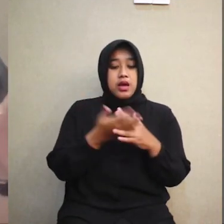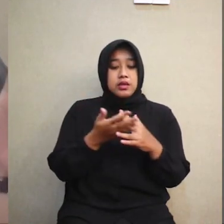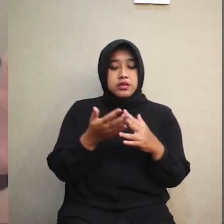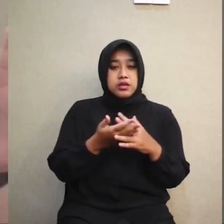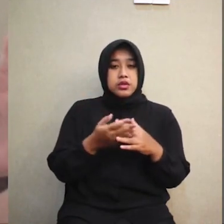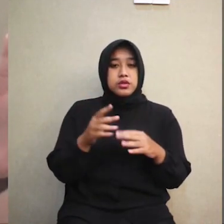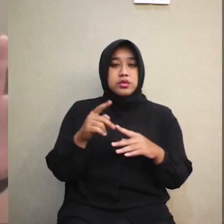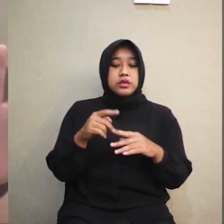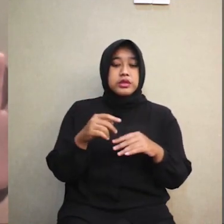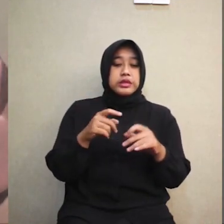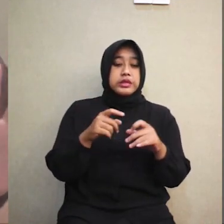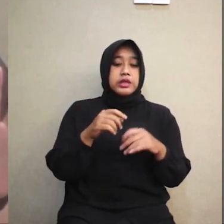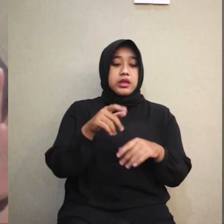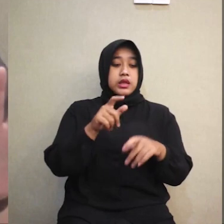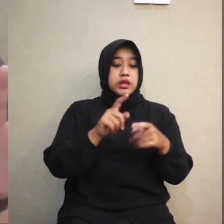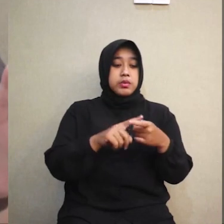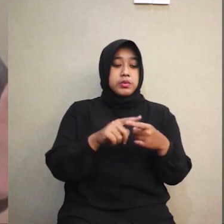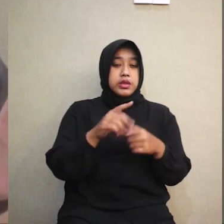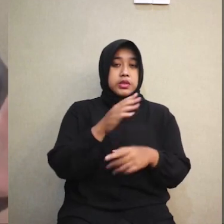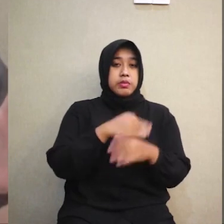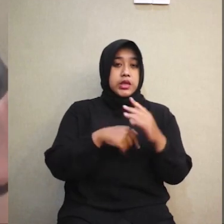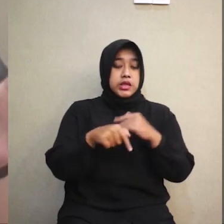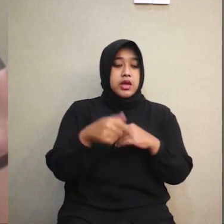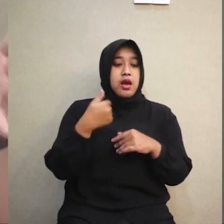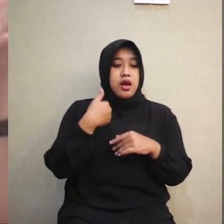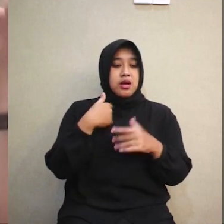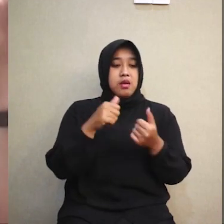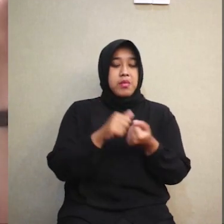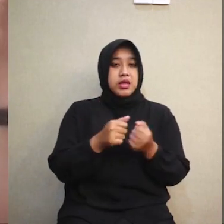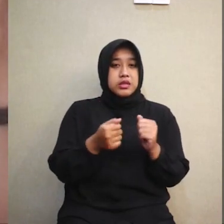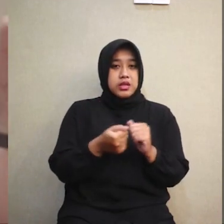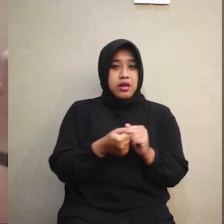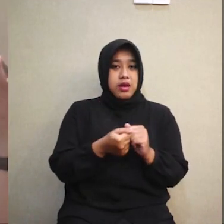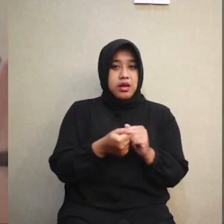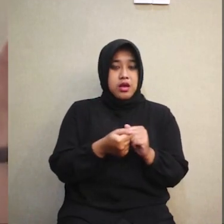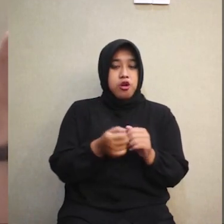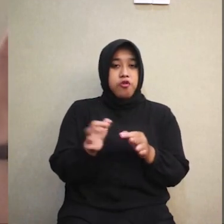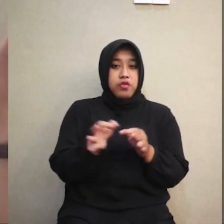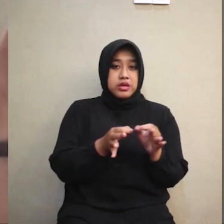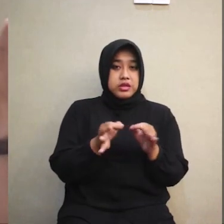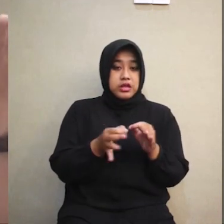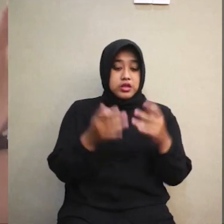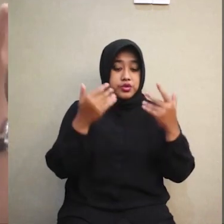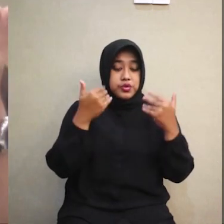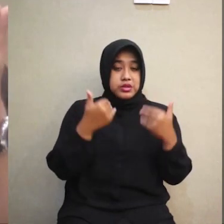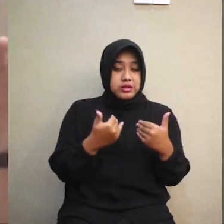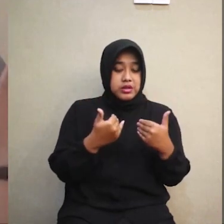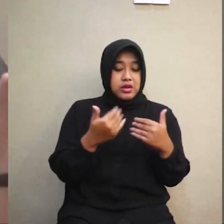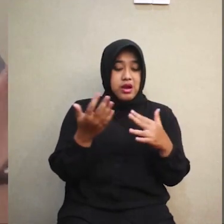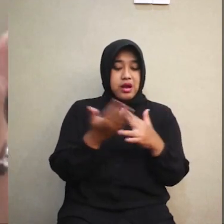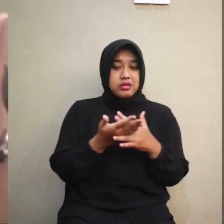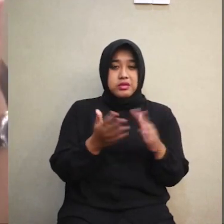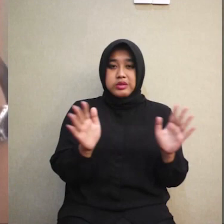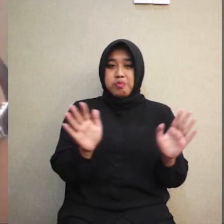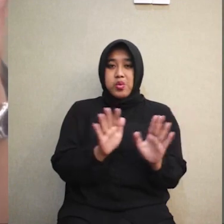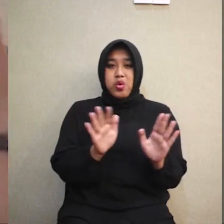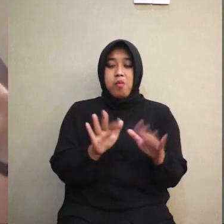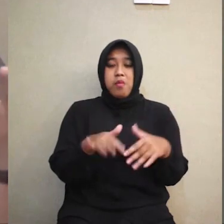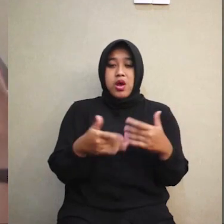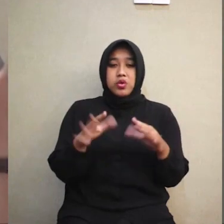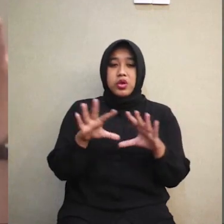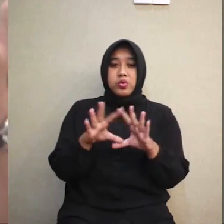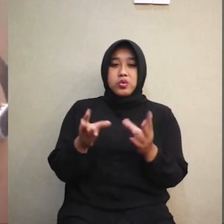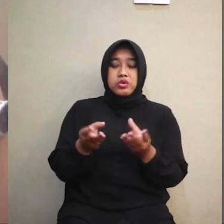to Justice teman-teman penyandang disabilitas itu ada masalah di sarana prasarana fisik yang belum aksesibel atau belum